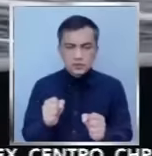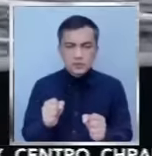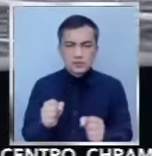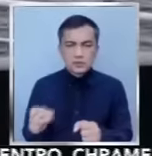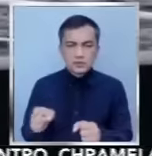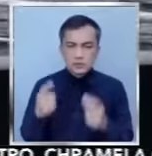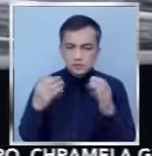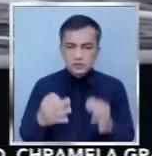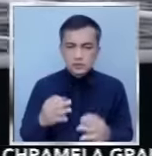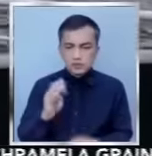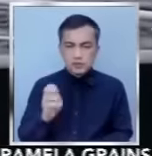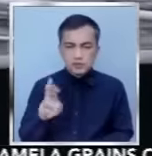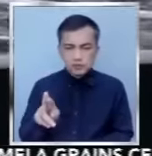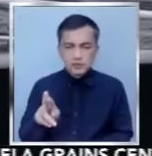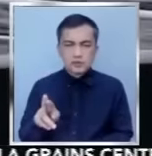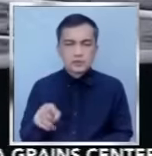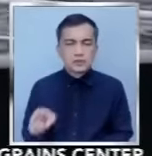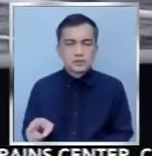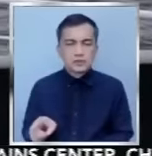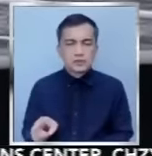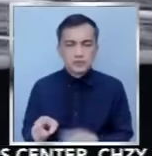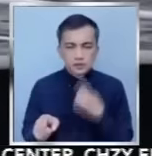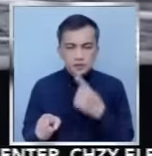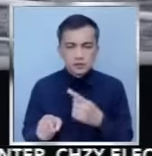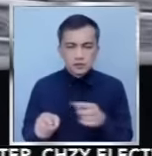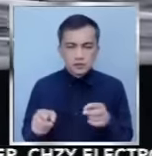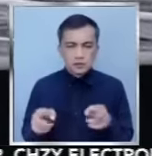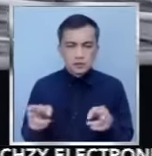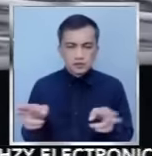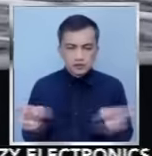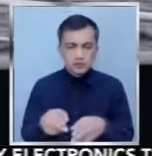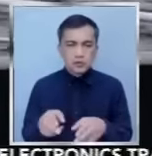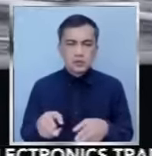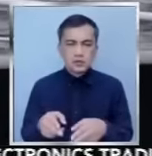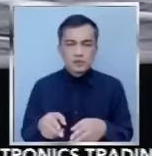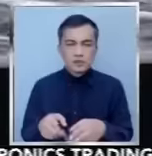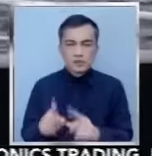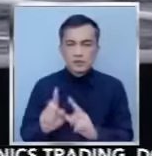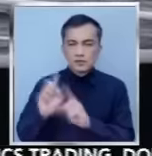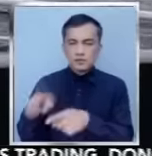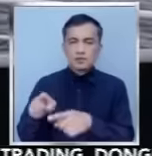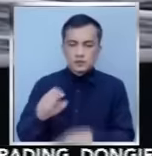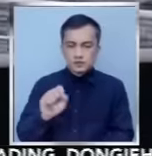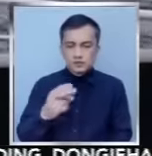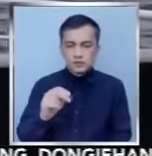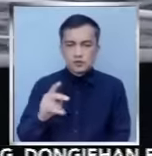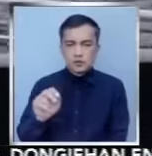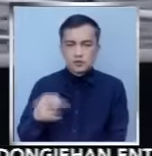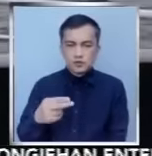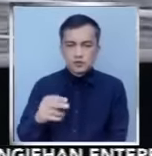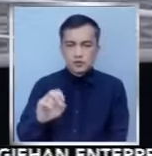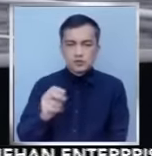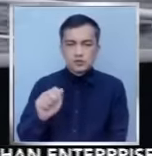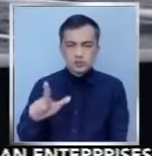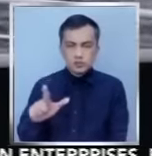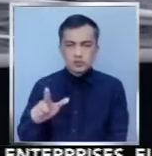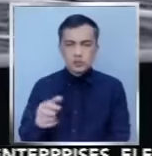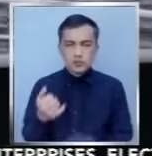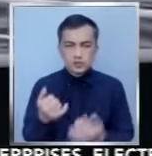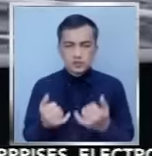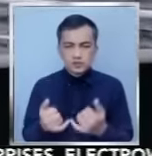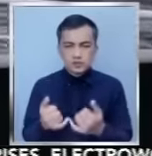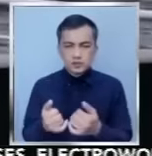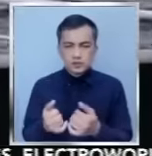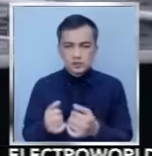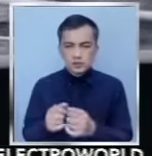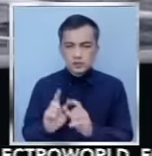Bureau fisheries and aquatic resources na paiksiin yung kanilang lakad sa Scarborough sh ngayon ay bumibiyahe na kami